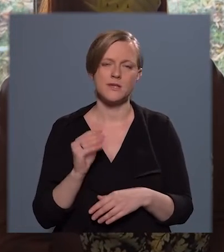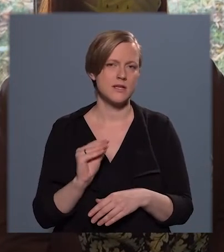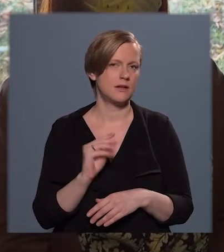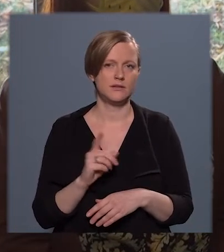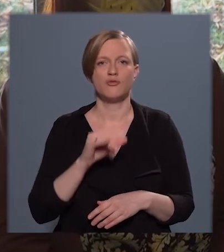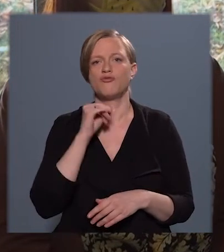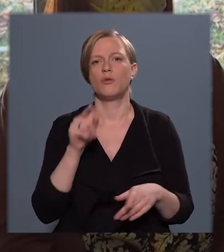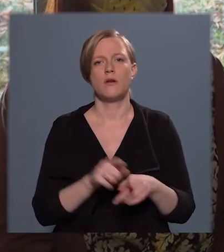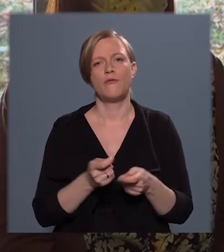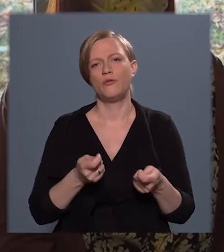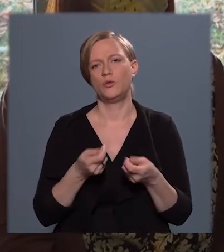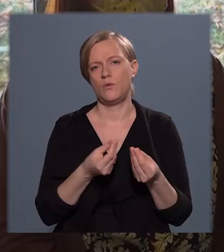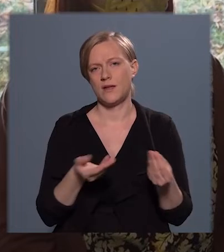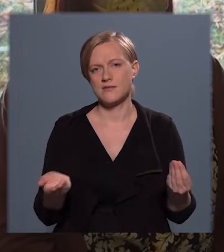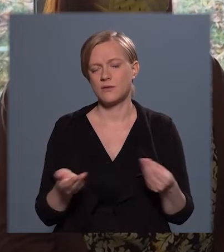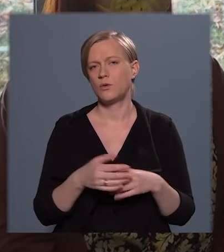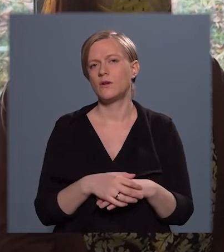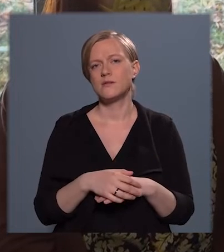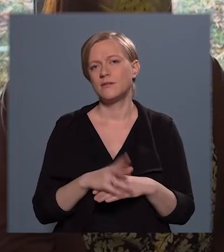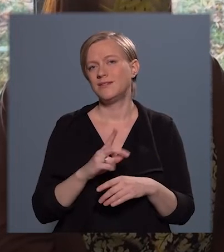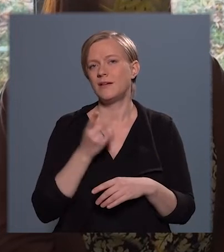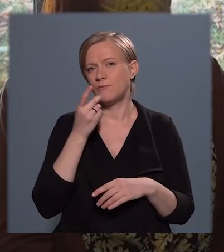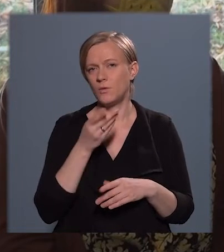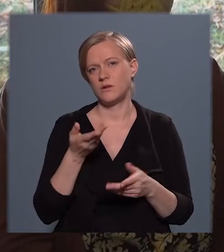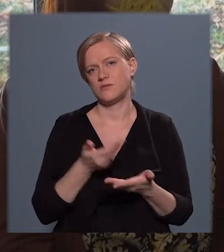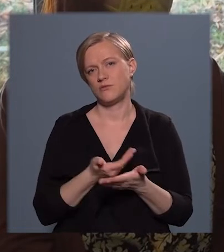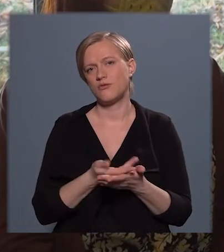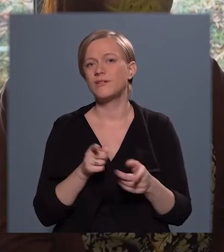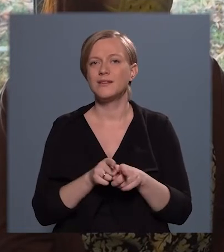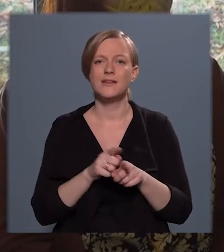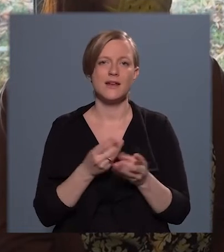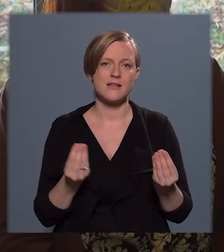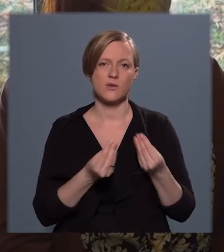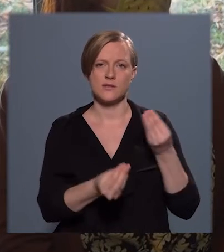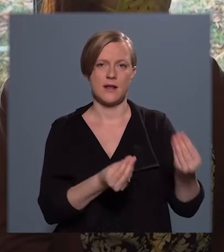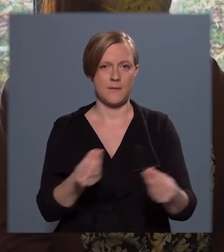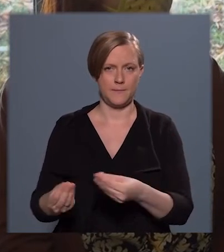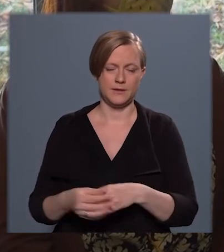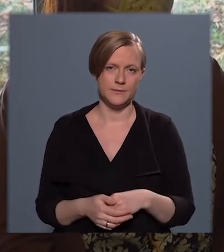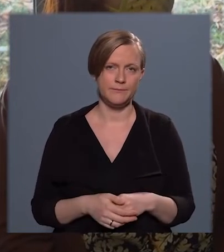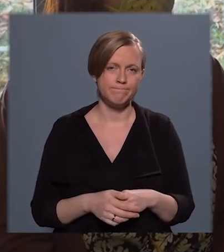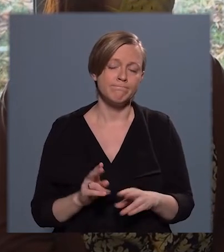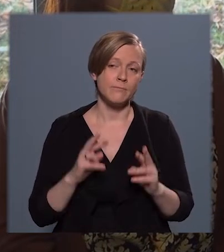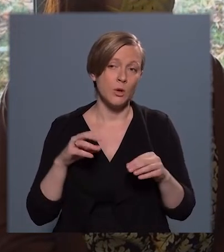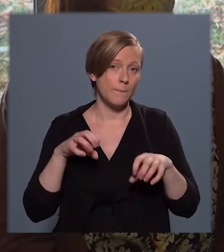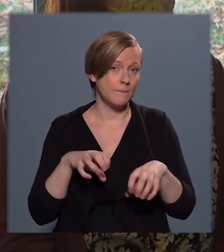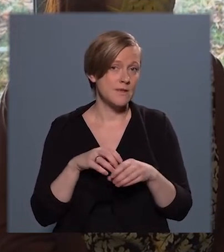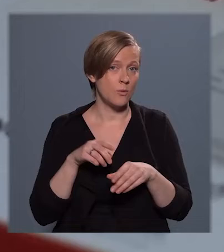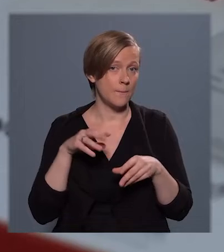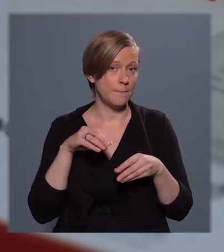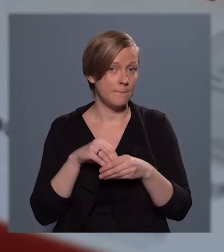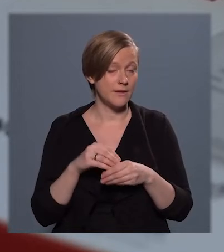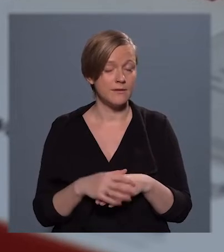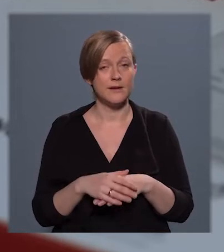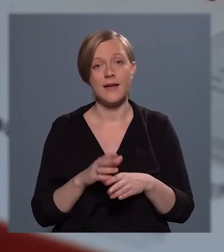olyan fűtőberendezések, eszközök, hogy ne kellene ilyen eszközöket telepítenünk. Én nagyon bízom benne, hogy az eszközök